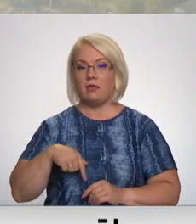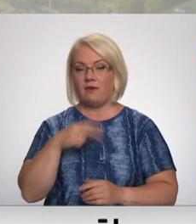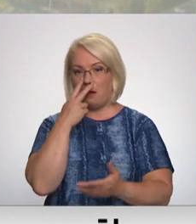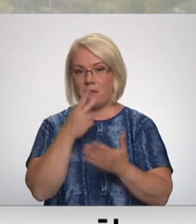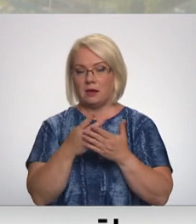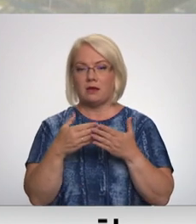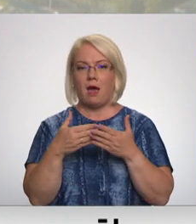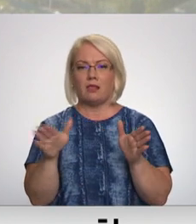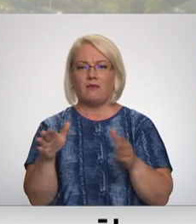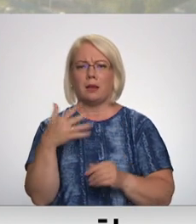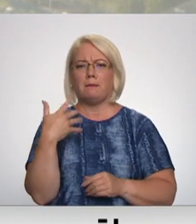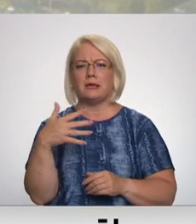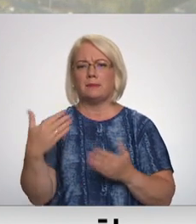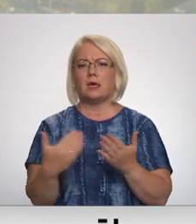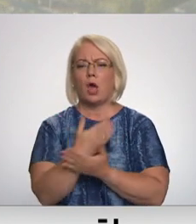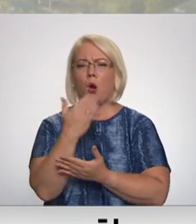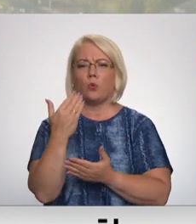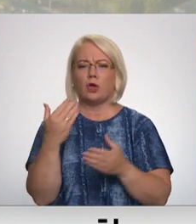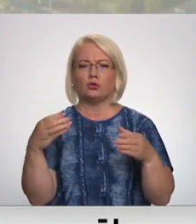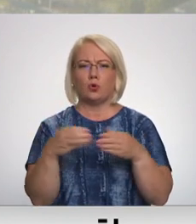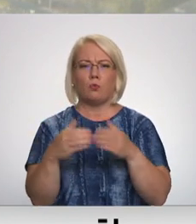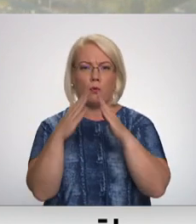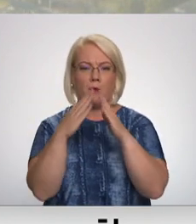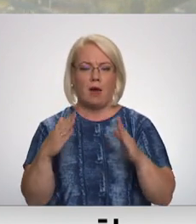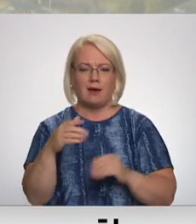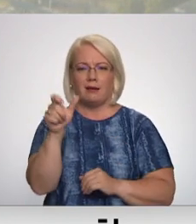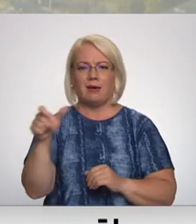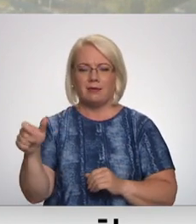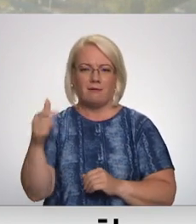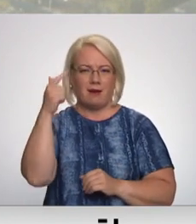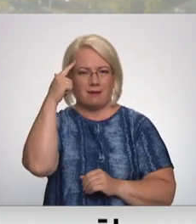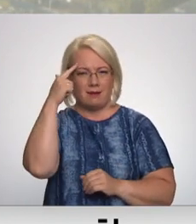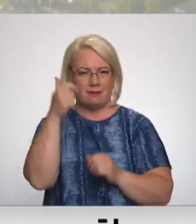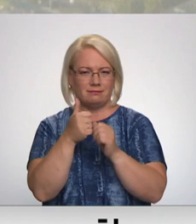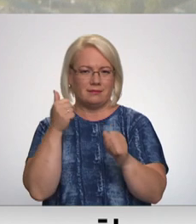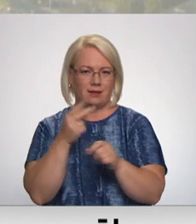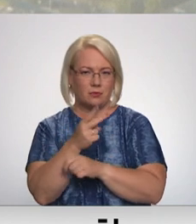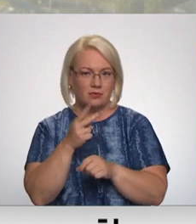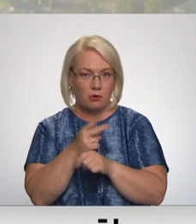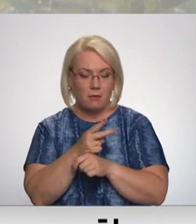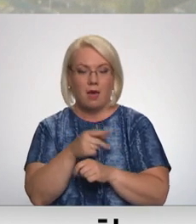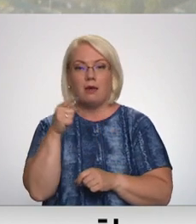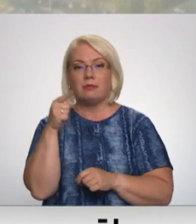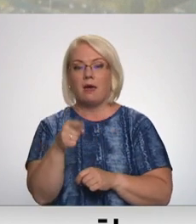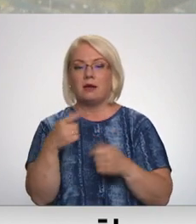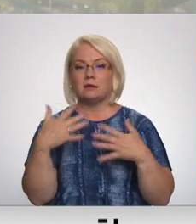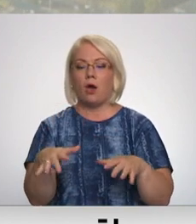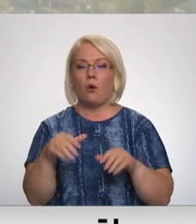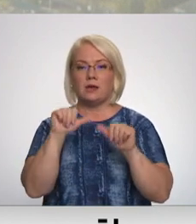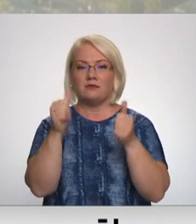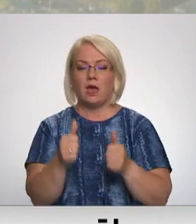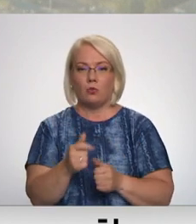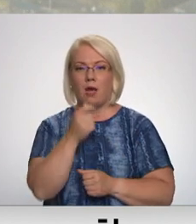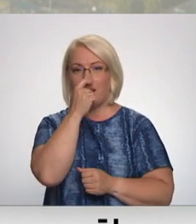atvērt teju 50 jaunas grupu mājas klientiem ar garīgi raksturu traucējumiem. Nu pat tādas izveidotas Limbežos,